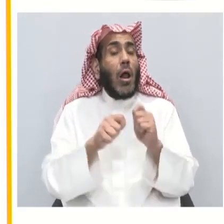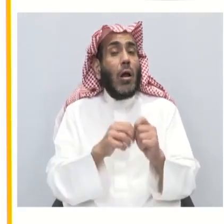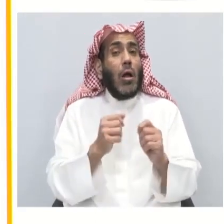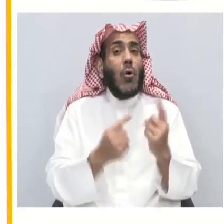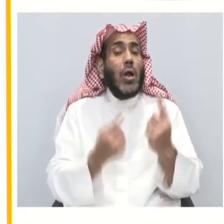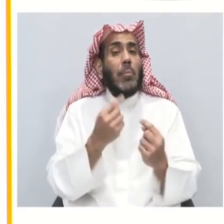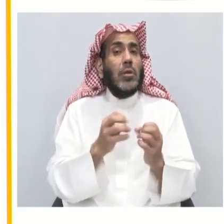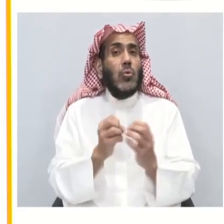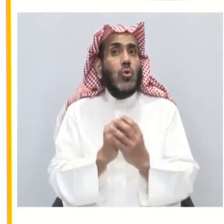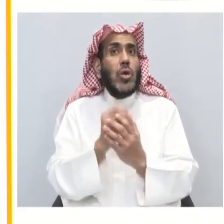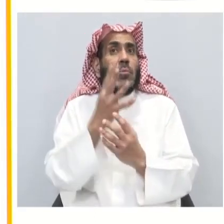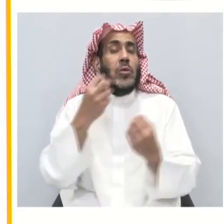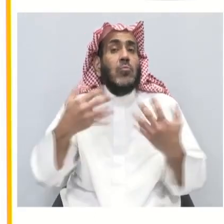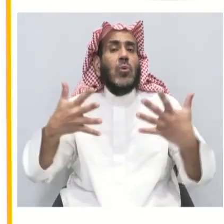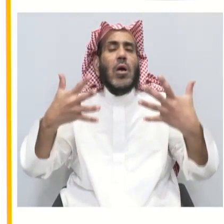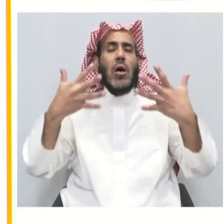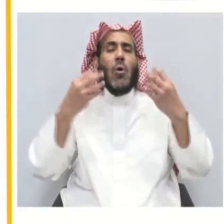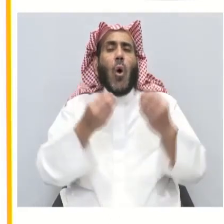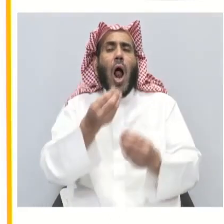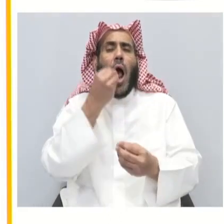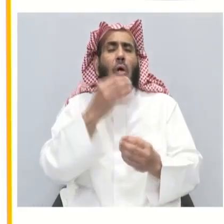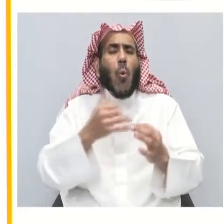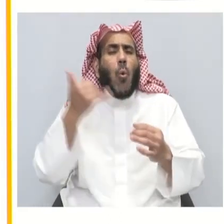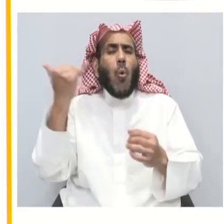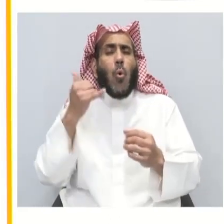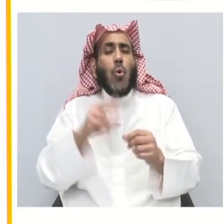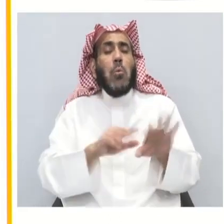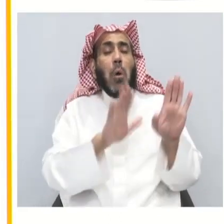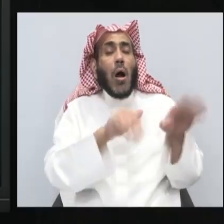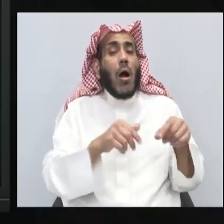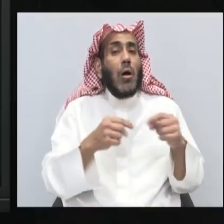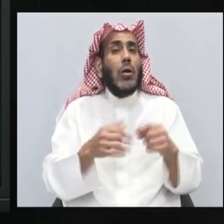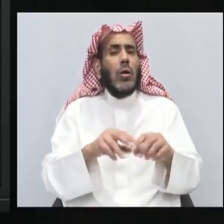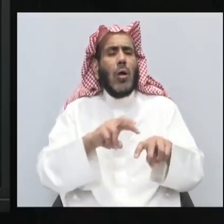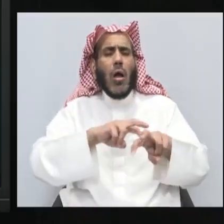لإنتاج الأكسجين والغذاء الضروري لبقاء الكائنات الحية.